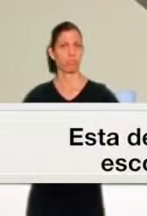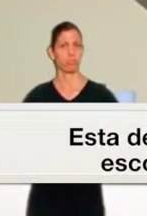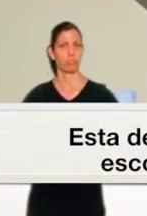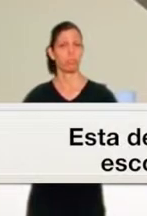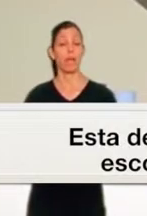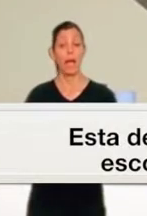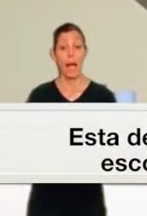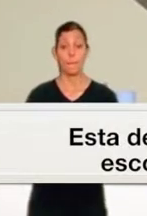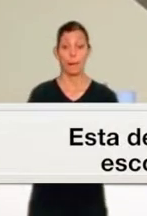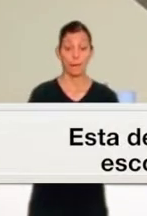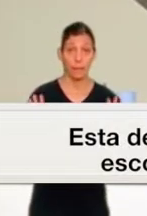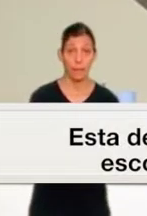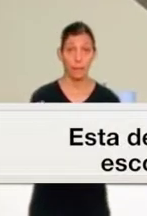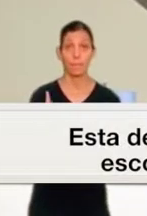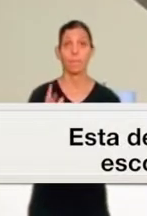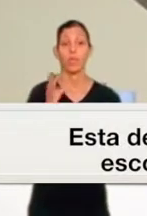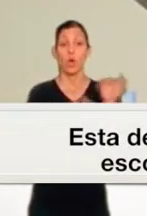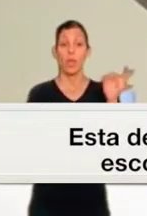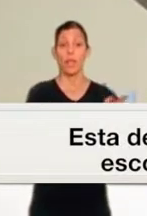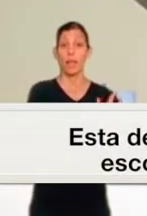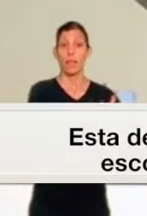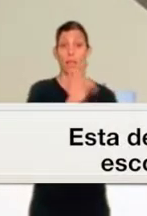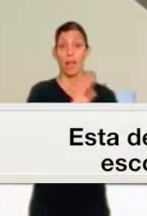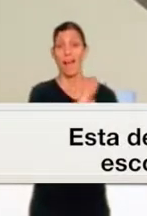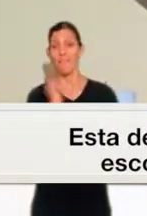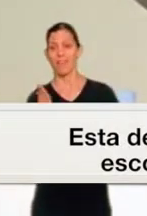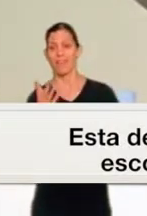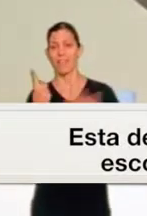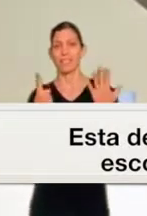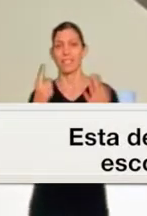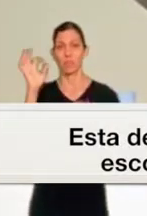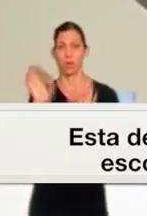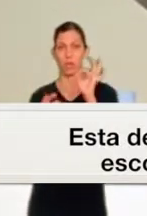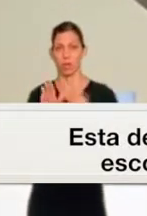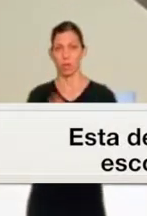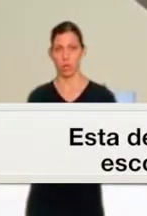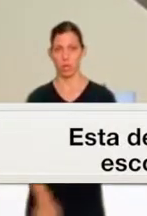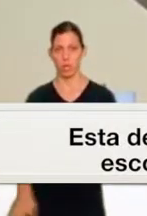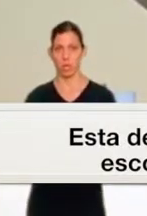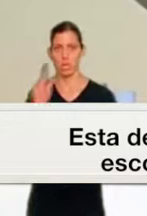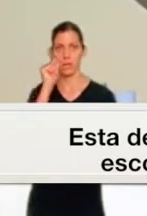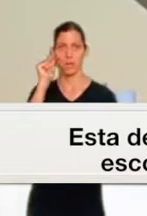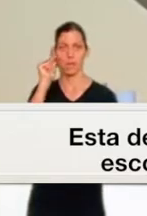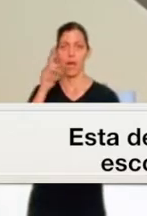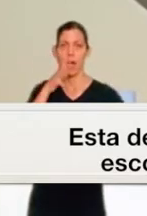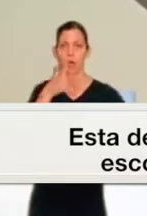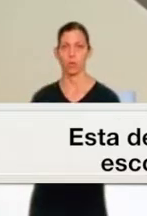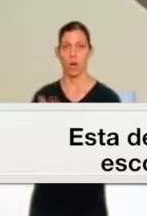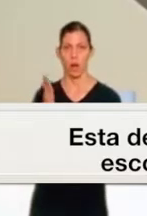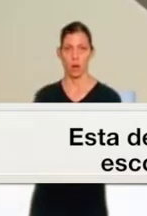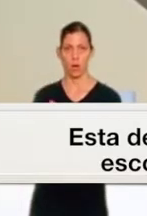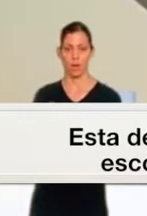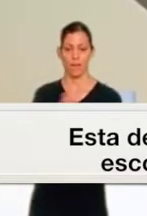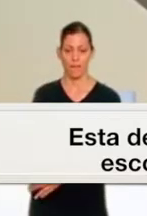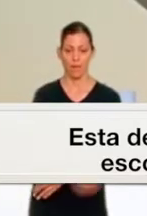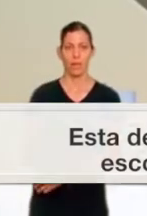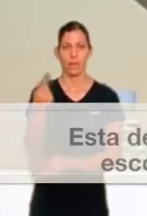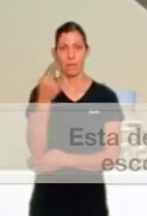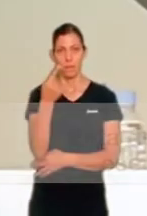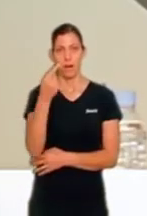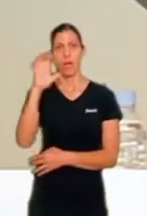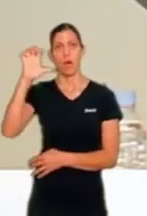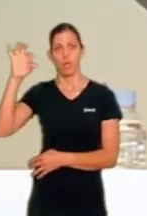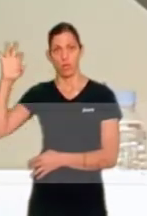aquesta decisió judicial afecta a un 6% dels xiquets i xiquetes que estan escolaritzats en infantil, primària o